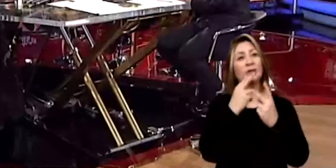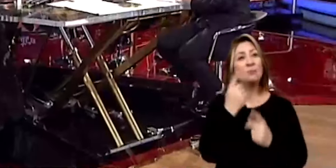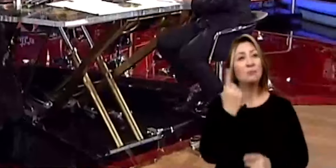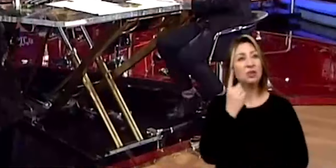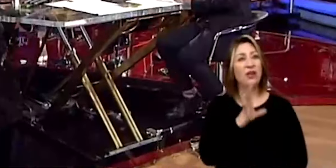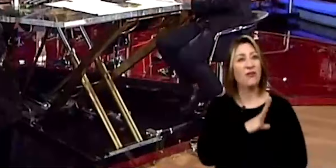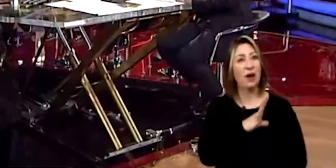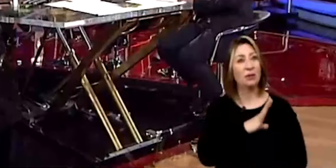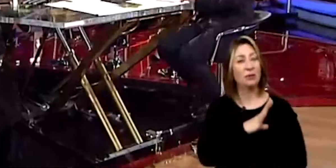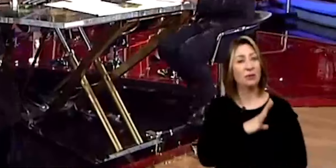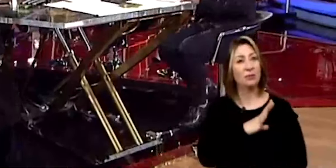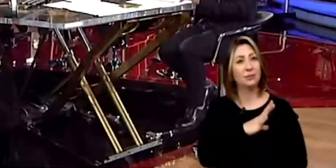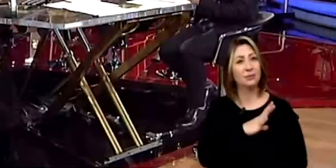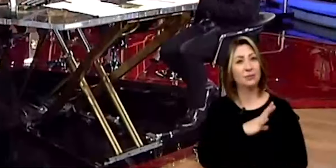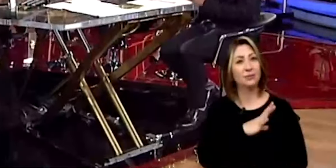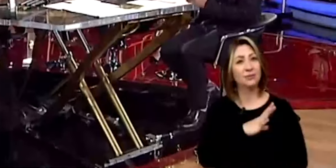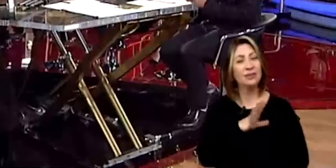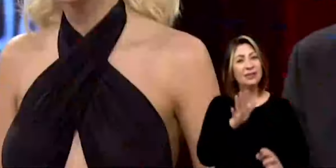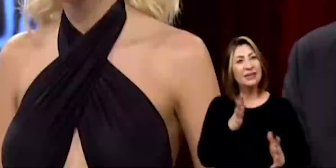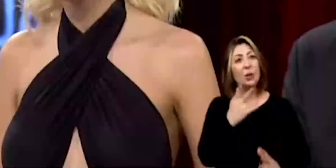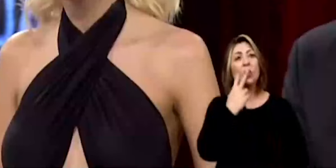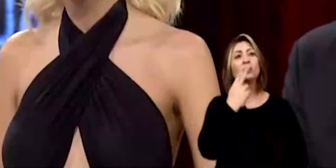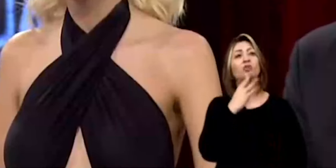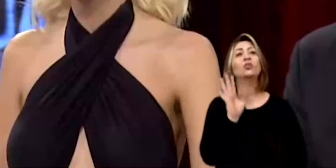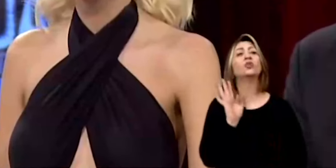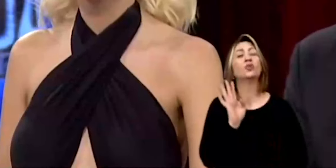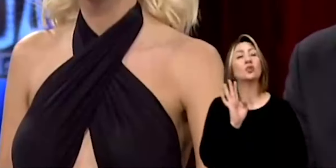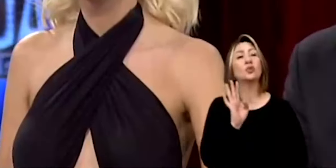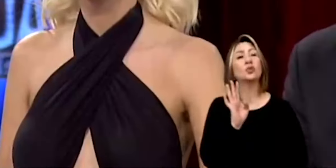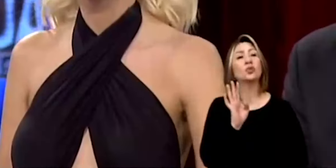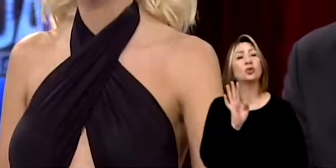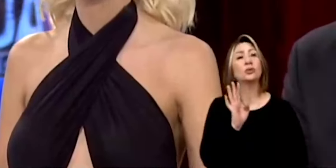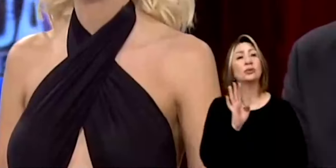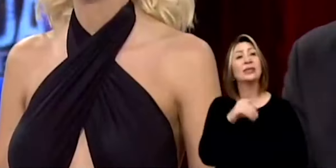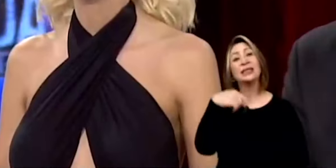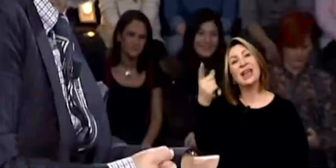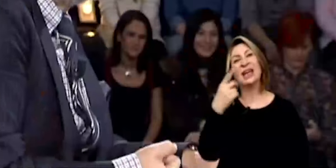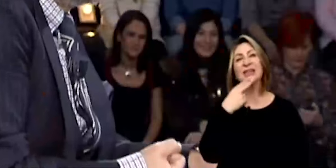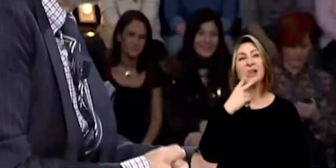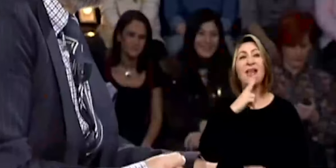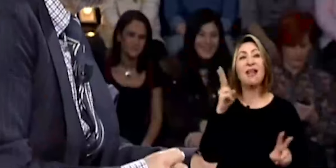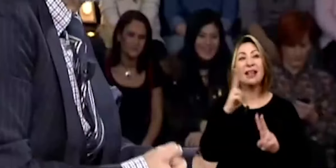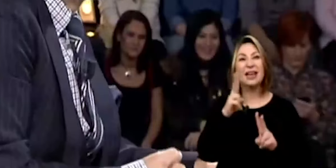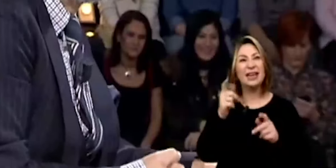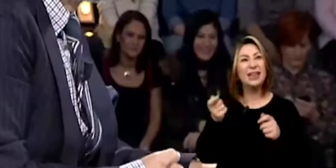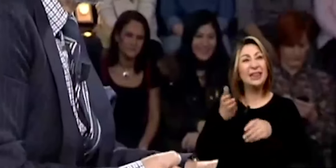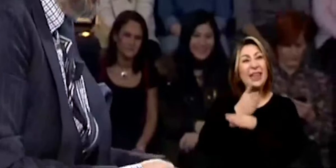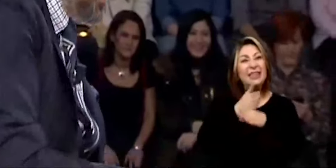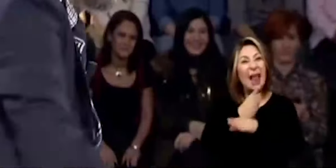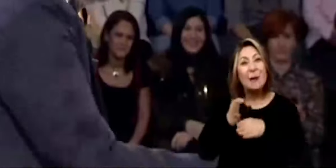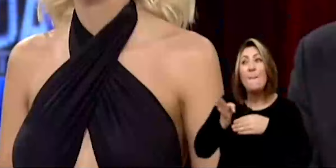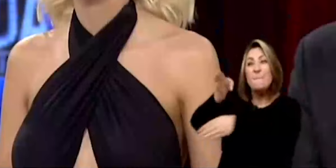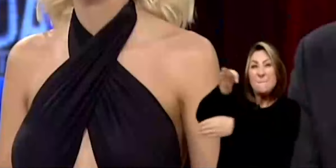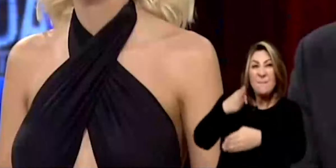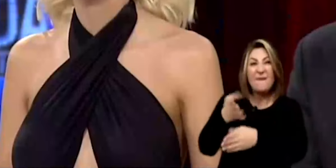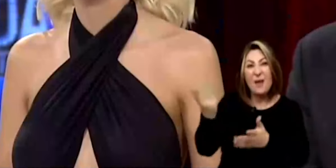bir şey var. Yani sanki konuşmuyorsunuz. Diğer kızı elektrikli testereyle kesiyormuşsunuz ya